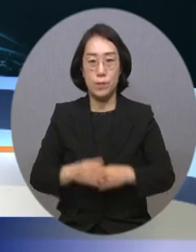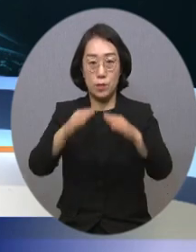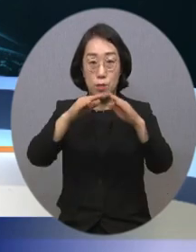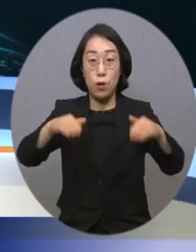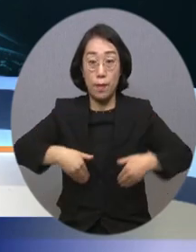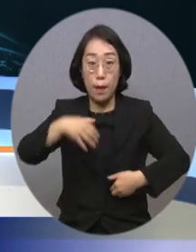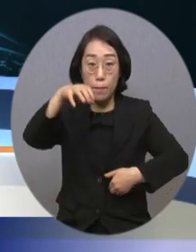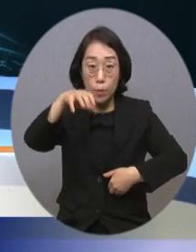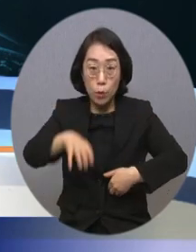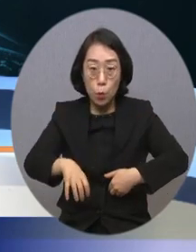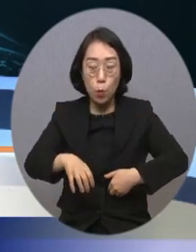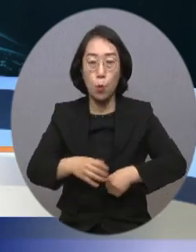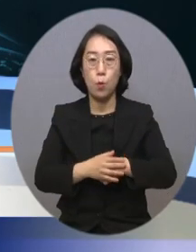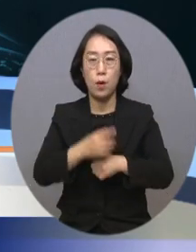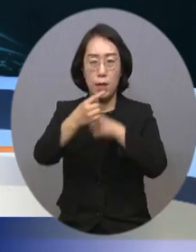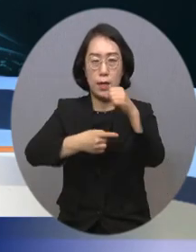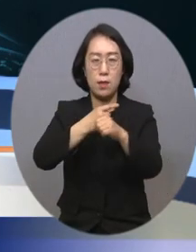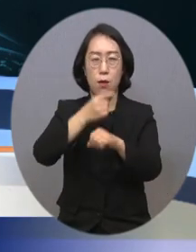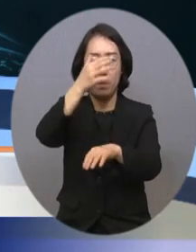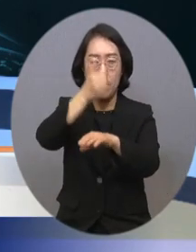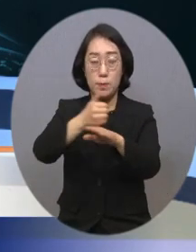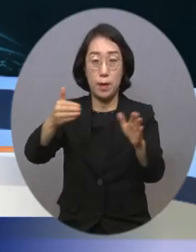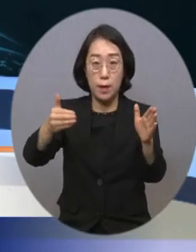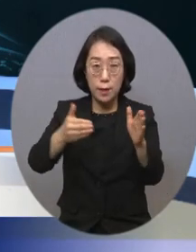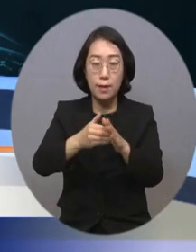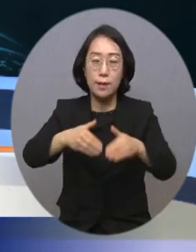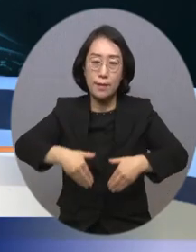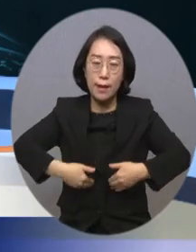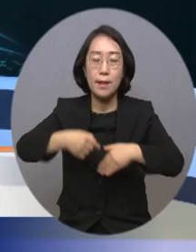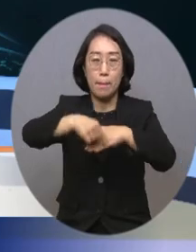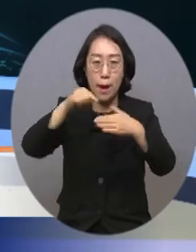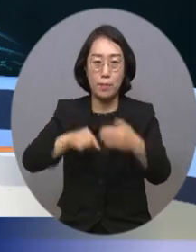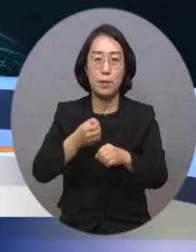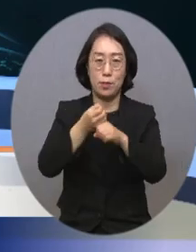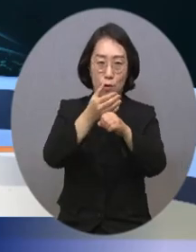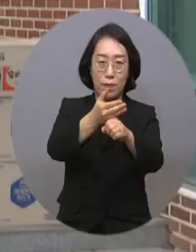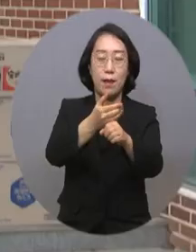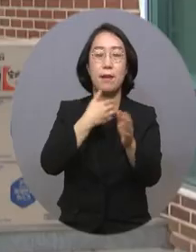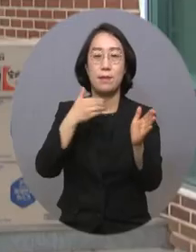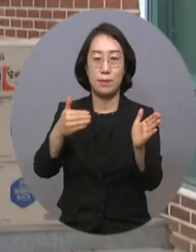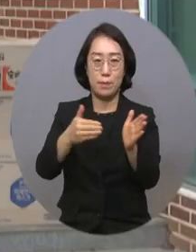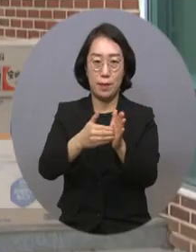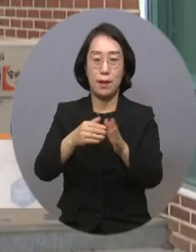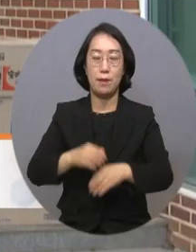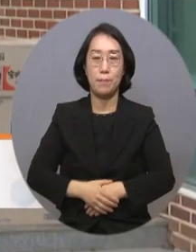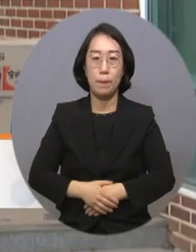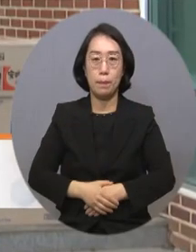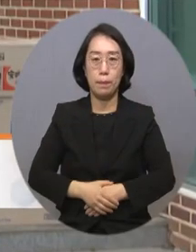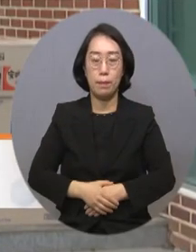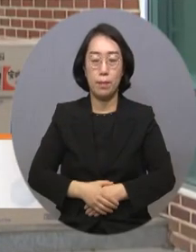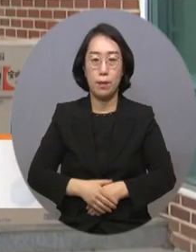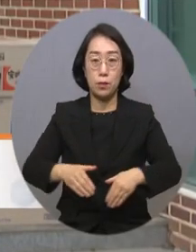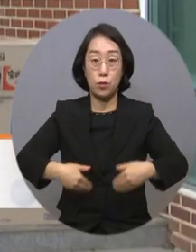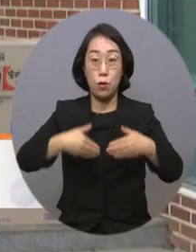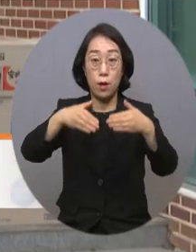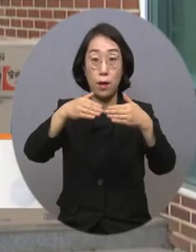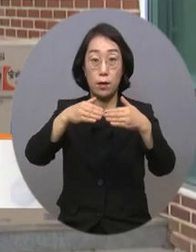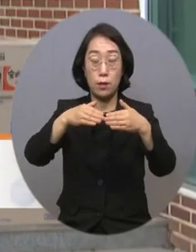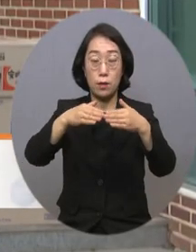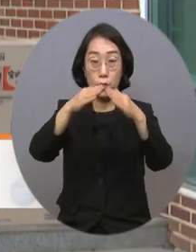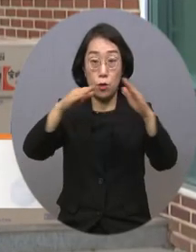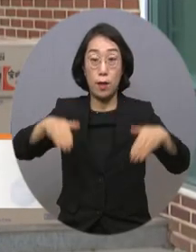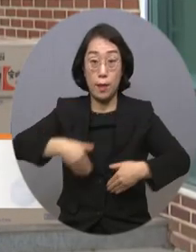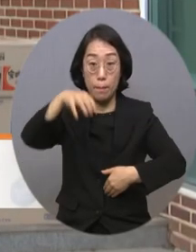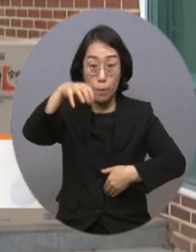전라남도가 연말연시를 맞아 사회복지시설에 따뜻한 마음을 전달했습니다. 김영록 전라남도지사가